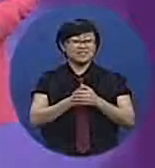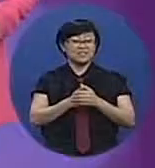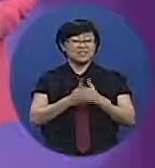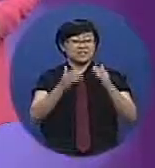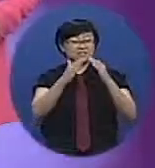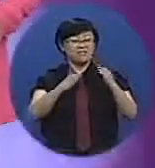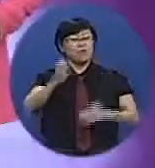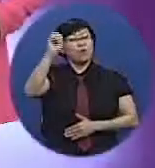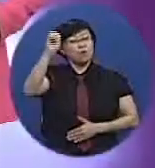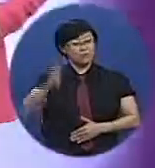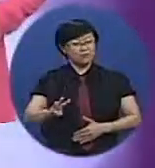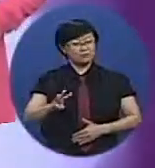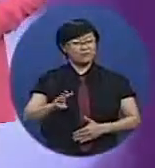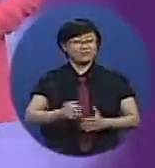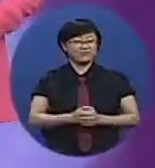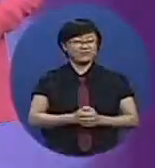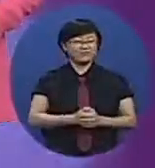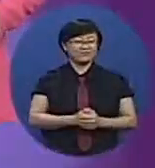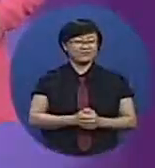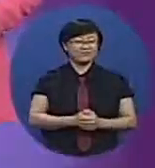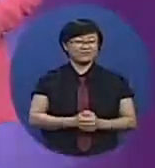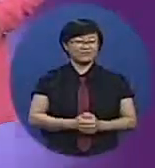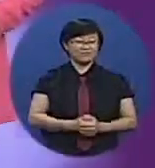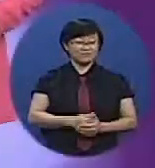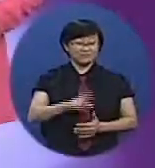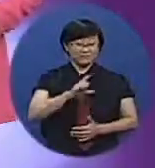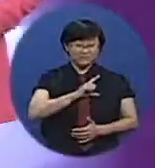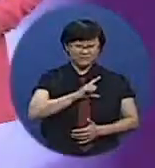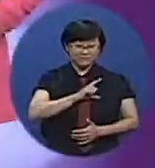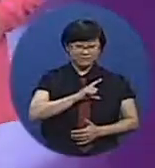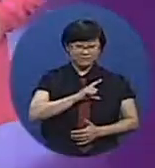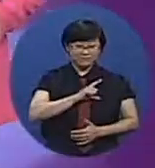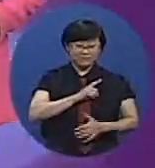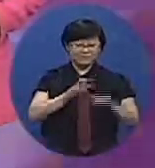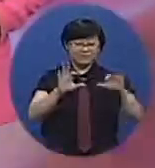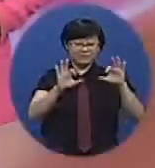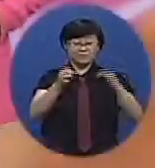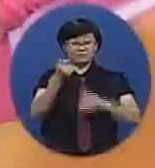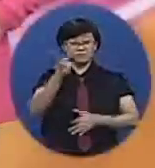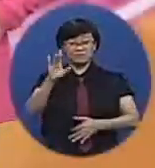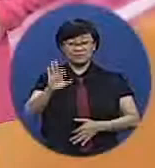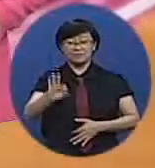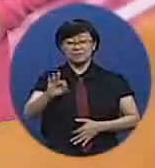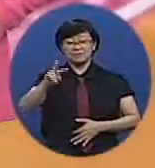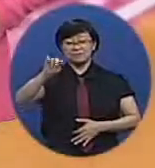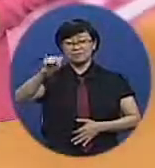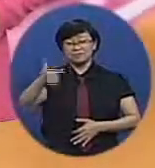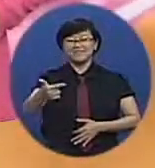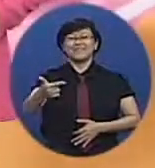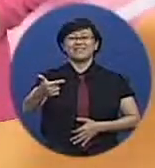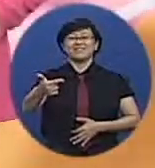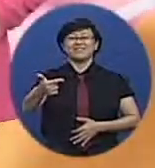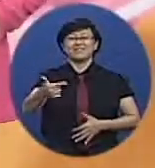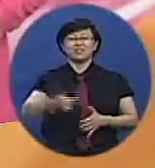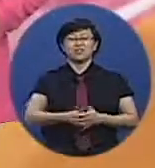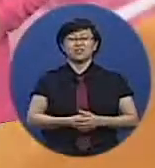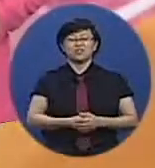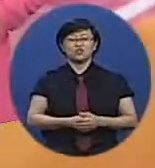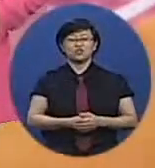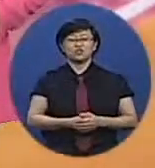전라도 강주요. 강주. 아? 네. 성함이? 김행순이요. 김행순.